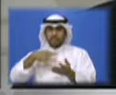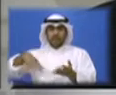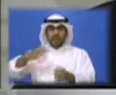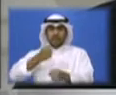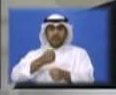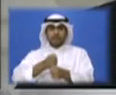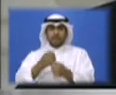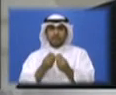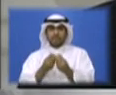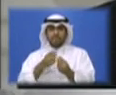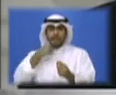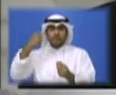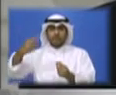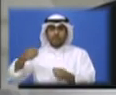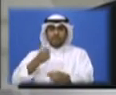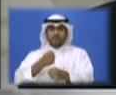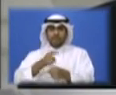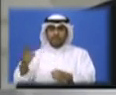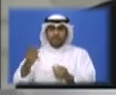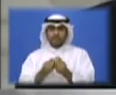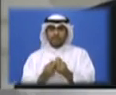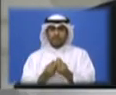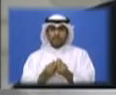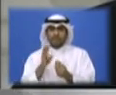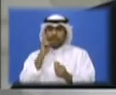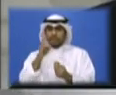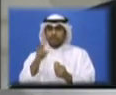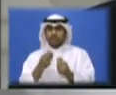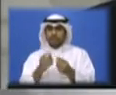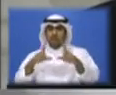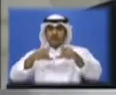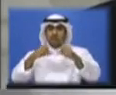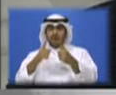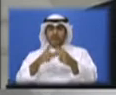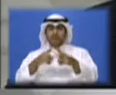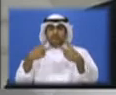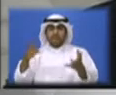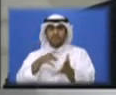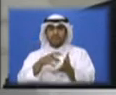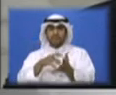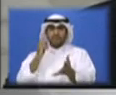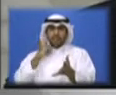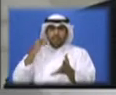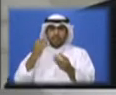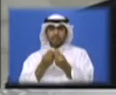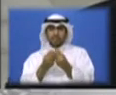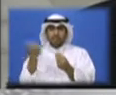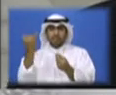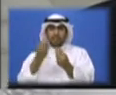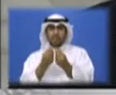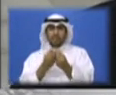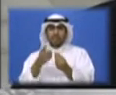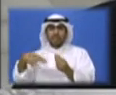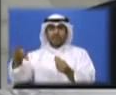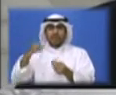سيدات الأعمال الروسيات، وإن شاء الله هننشئ لجنة عربية روسية من سيدات